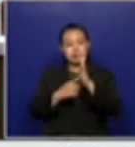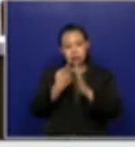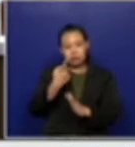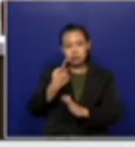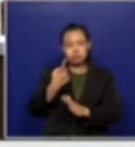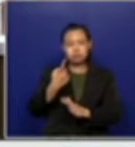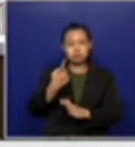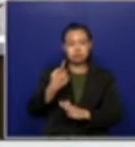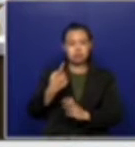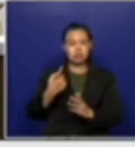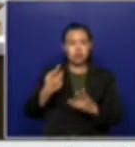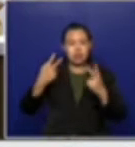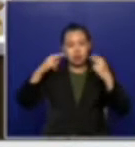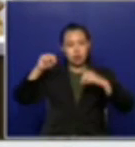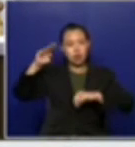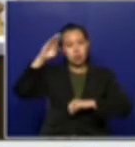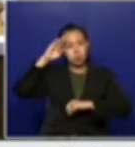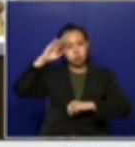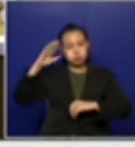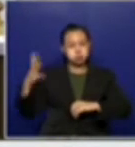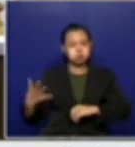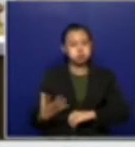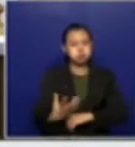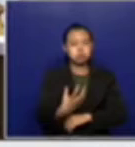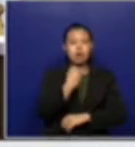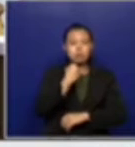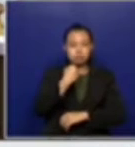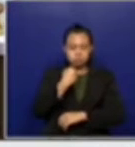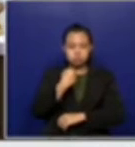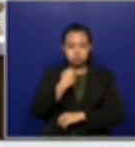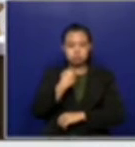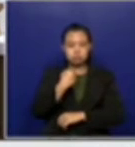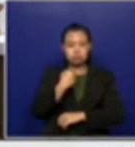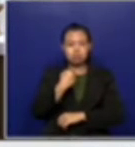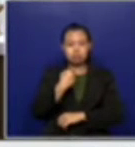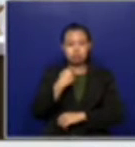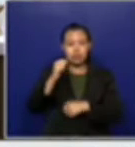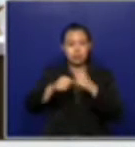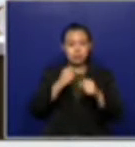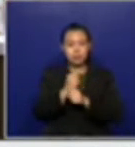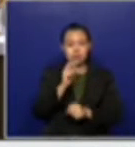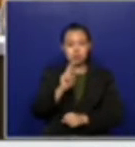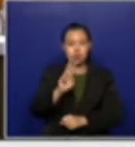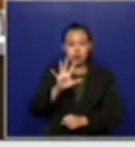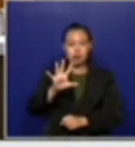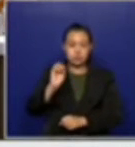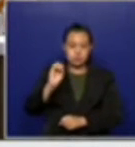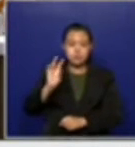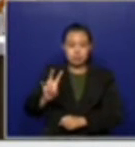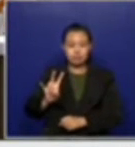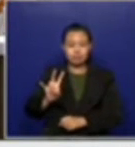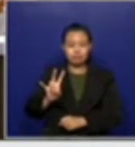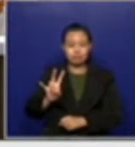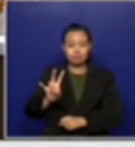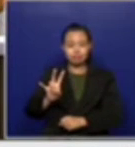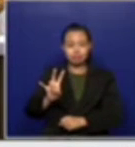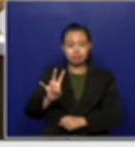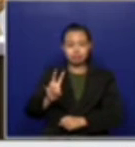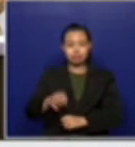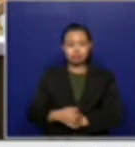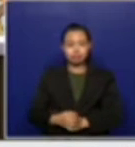ได้ยึดอำนาจจากรัฐบาลที่มาจากการเลือกตั้งของประชาชนเมื่อปี2557และได้สร้างองค์ก